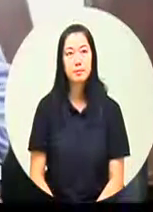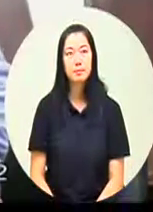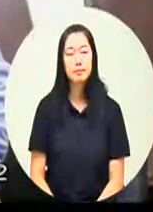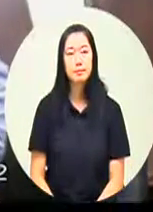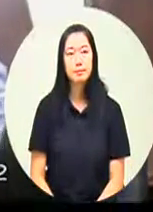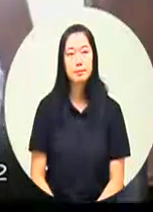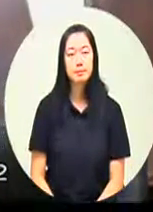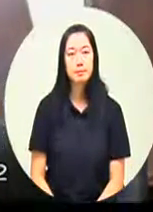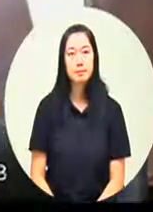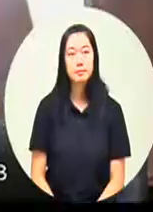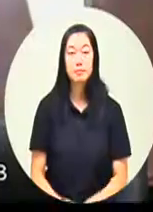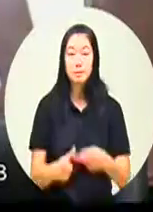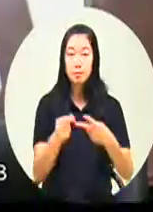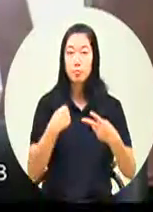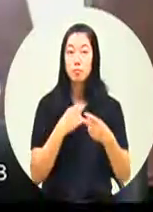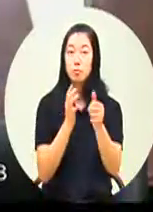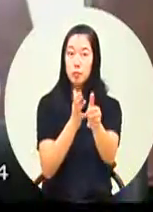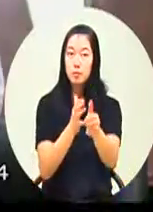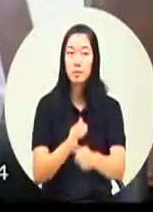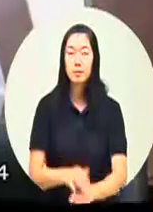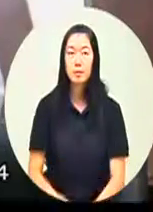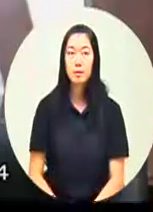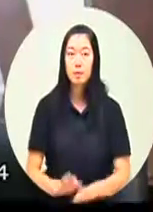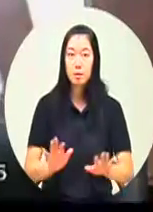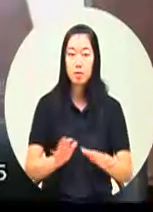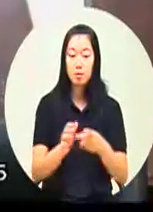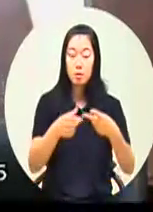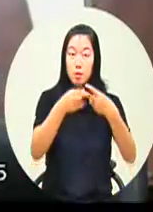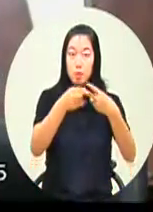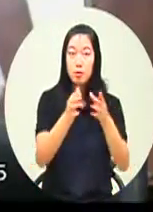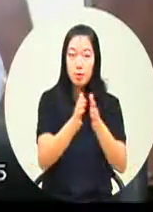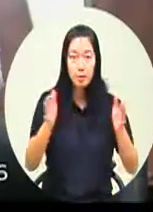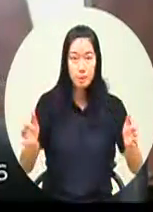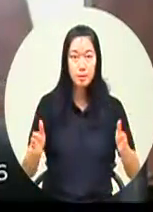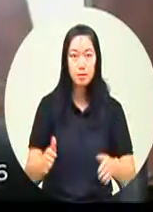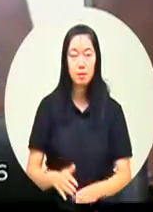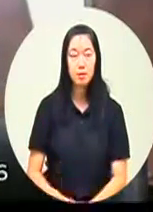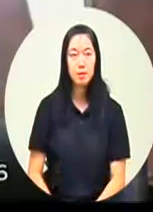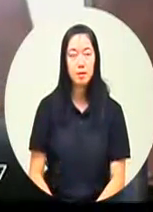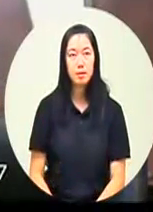个问题想请捷运局，因为我们现在第二阶段已经在